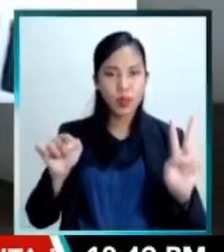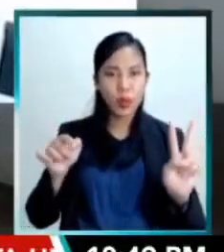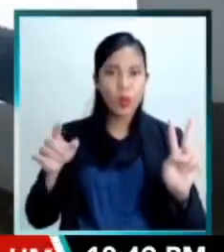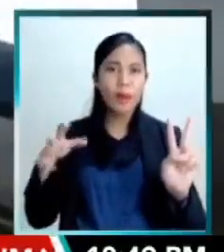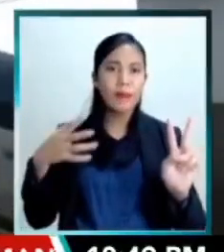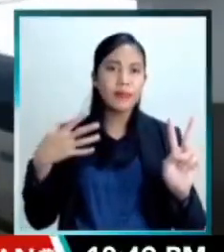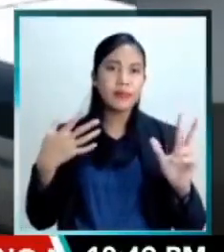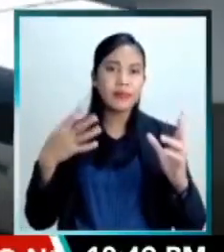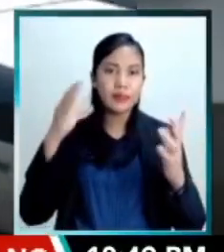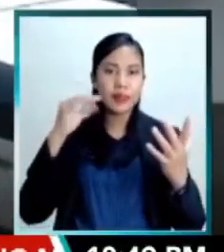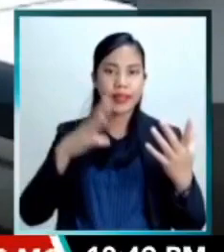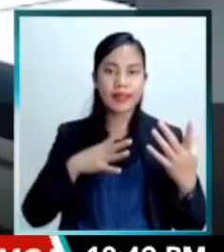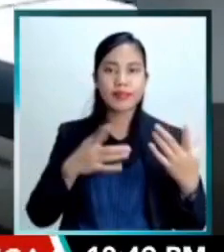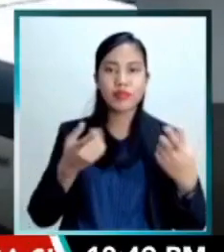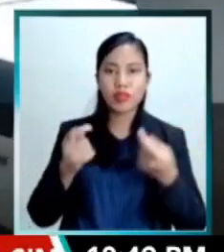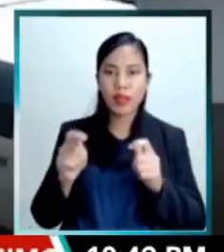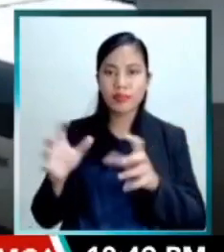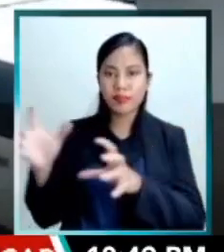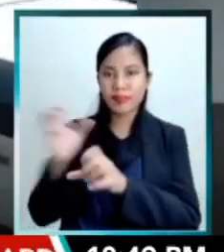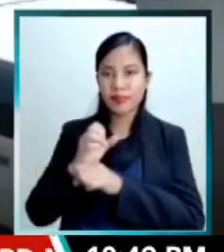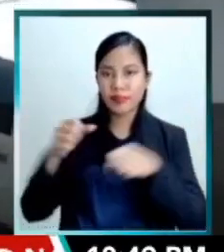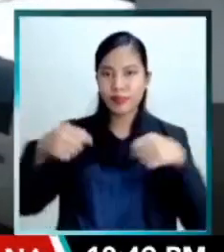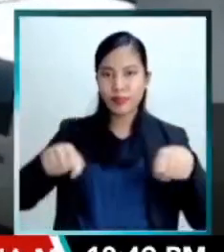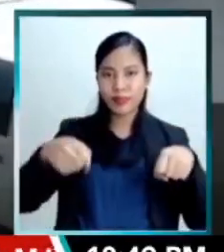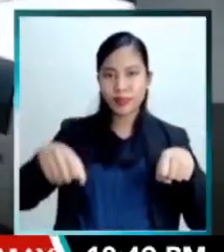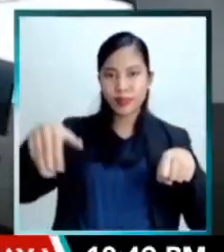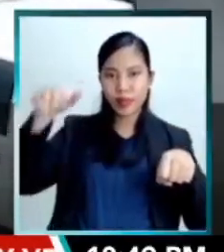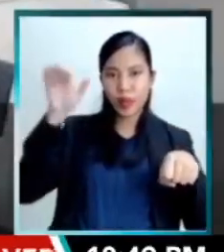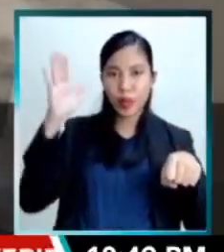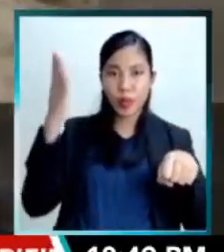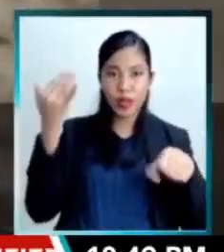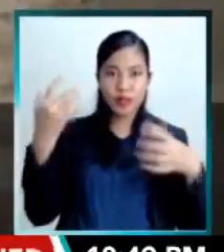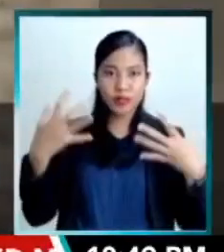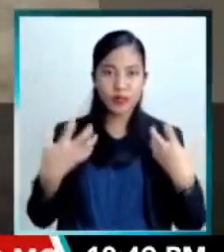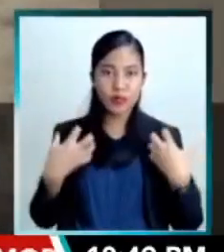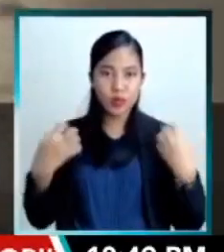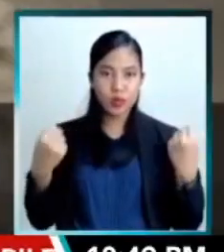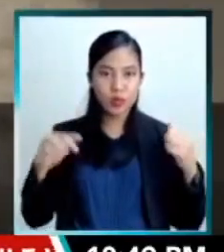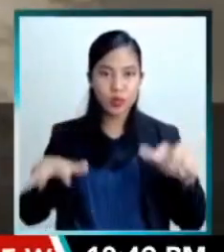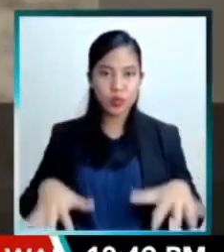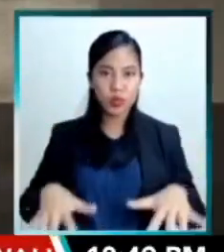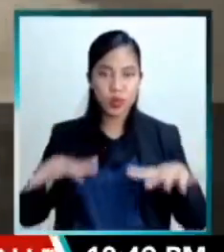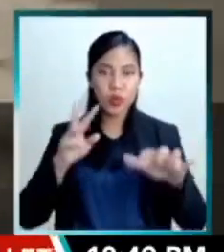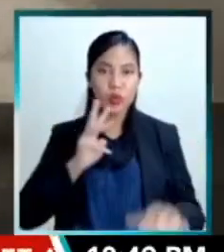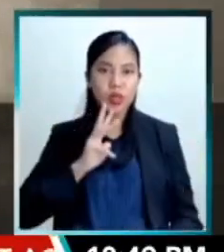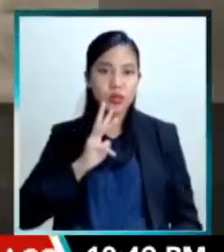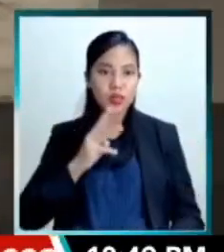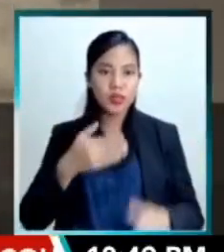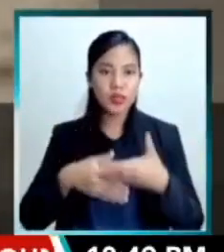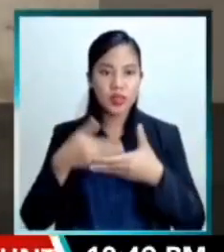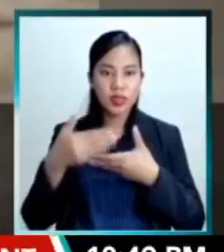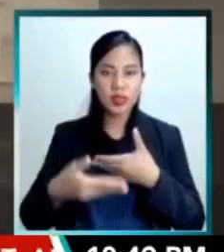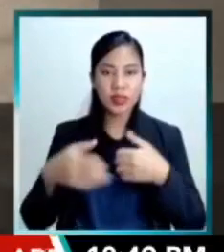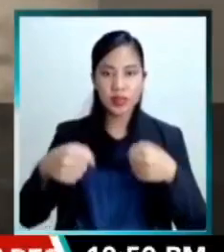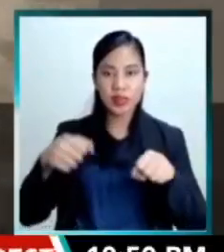motorsiklo kasunod ng malakas na ragasa ng tubig. Inano din ang isang tricycle